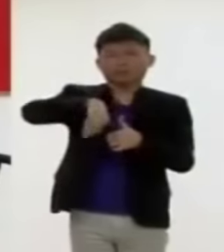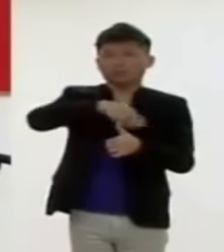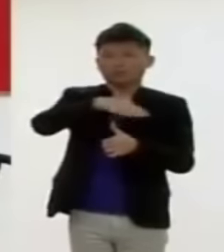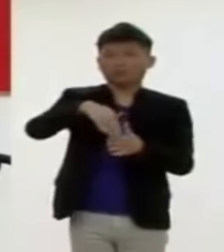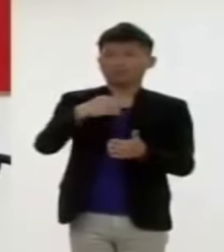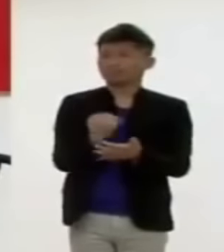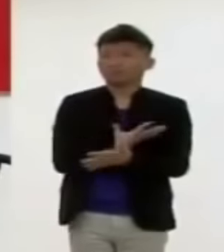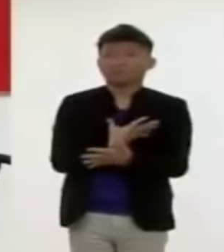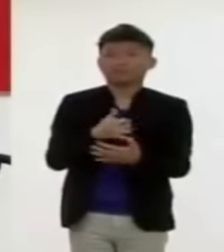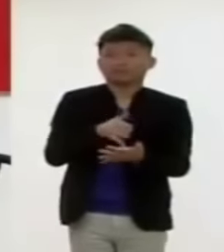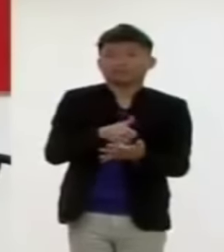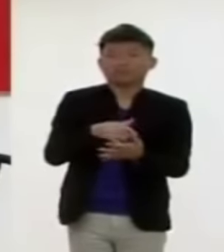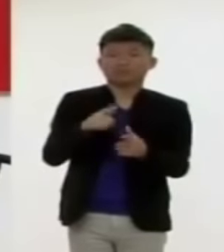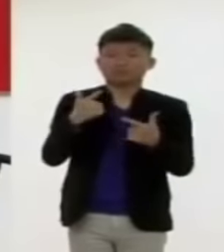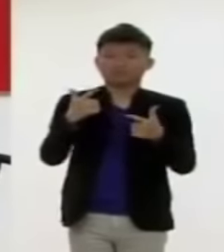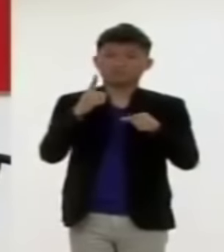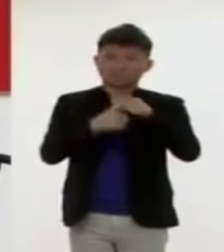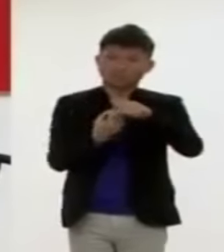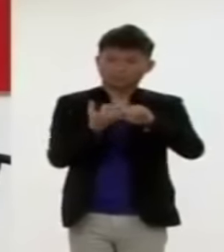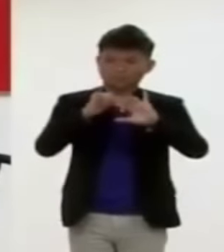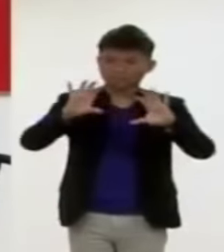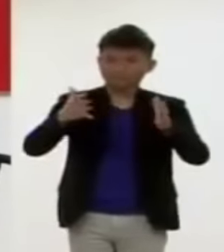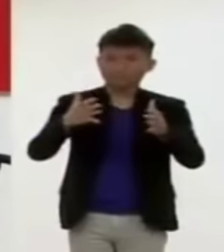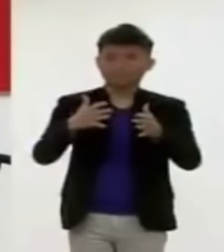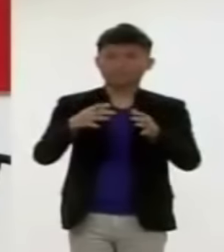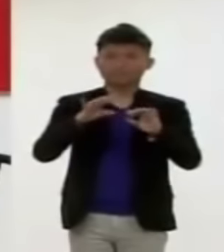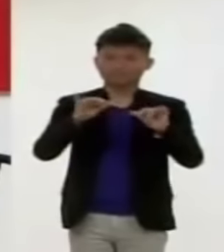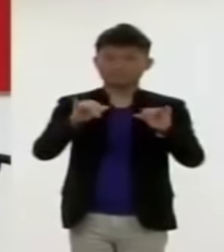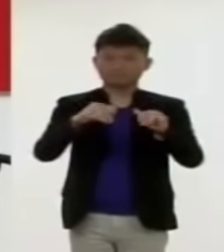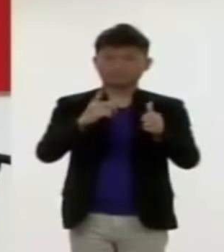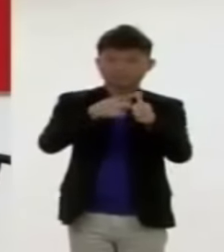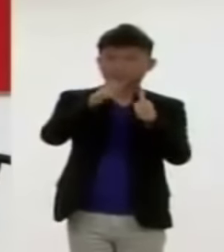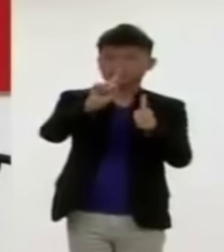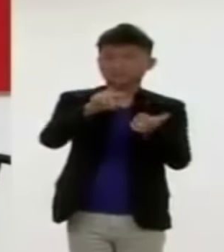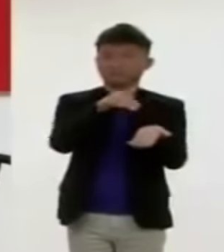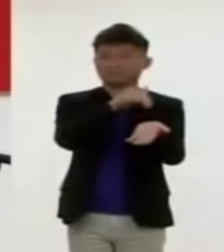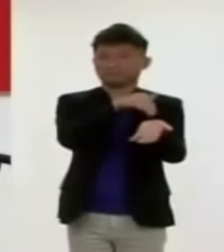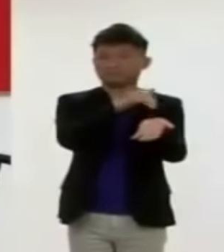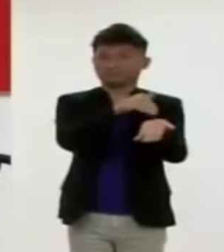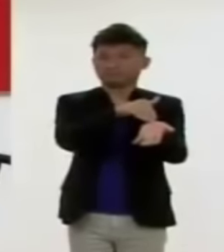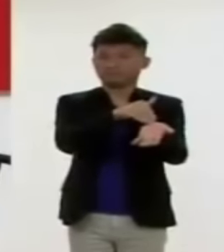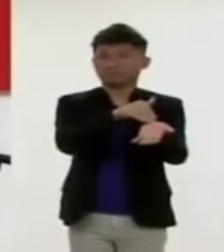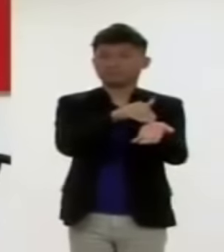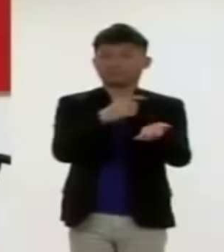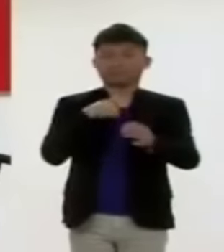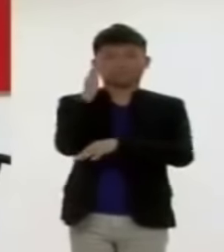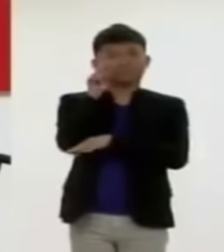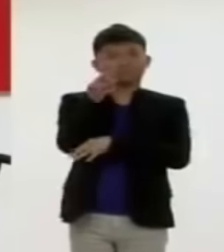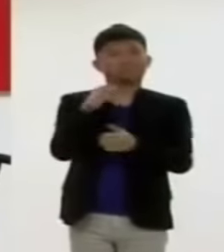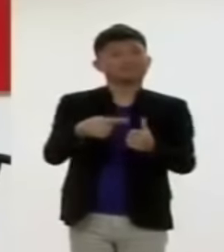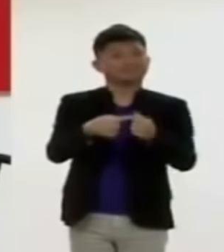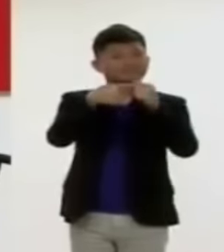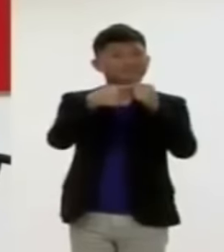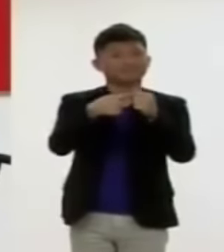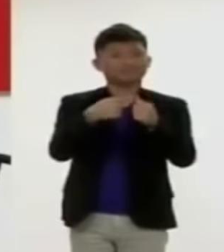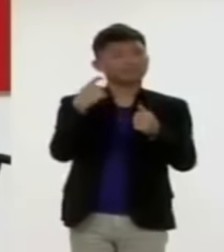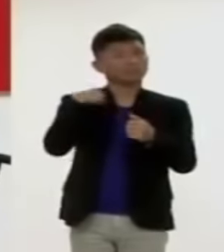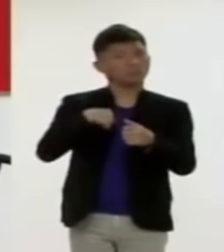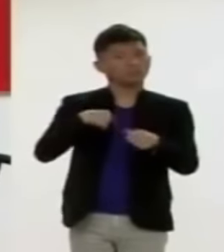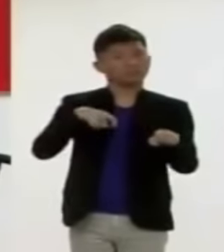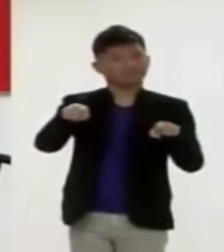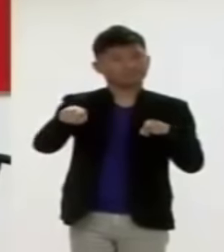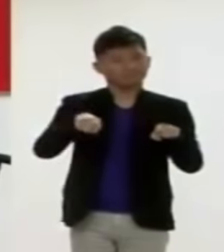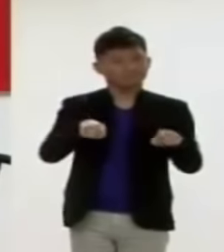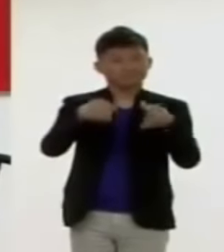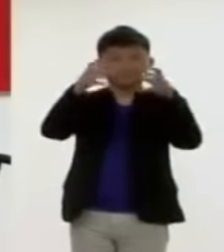在中华民国的土地，医疗永远是我的第一位，所以我政见第一条，我要建构金